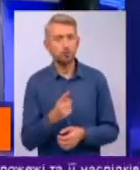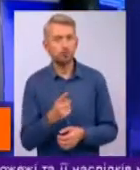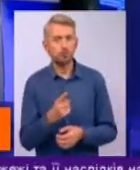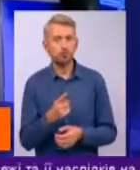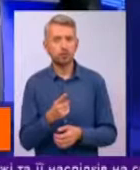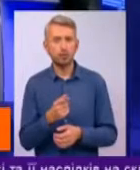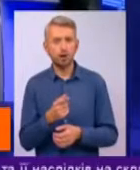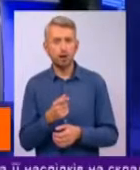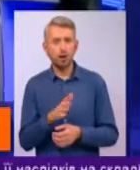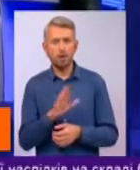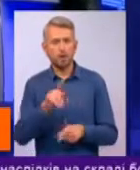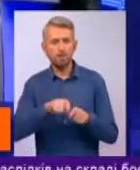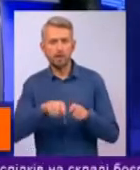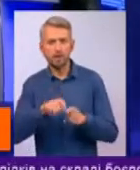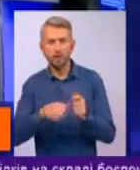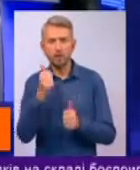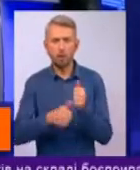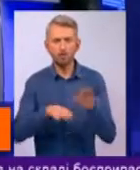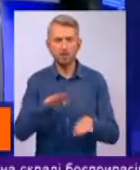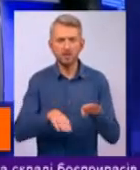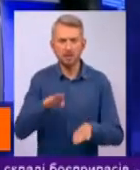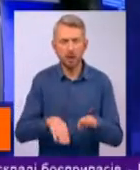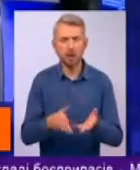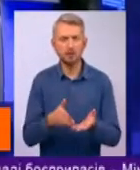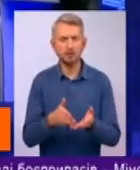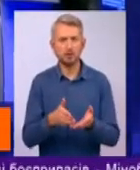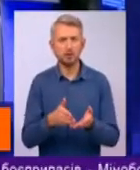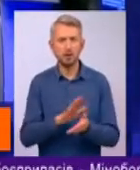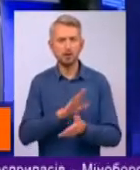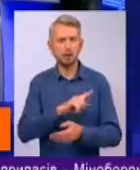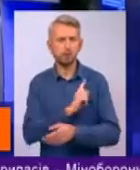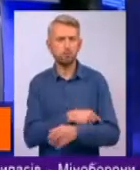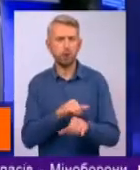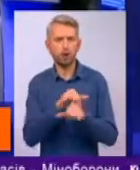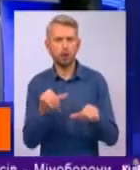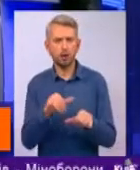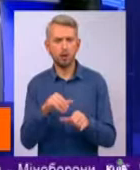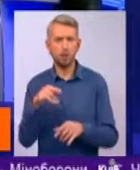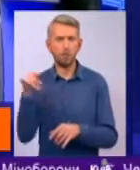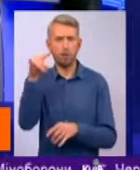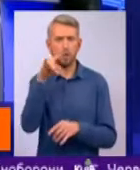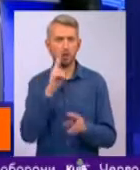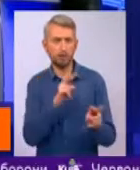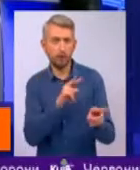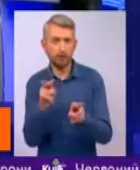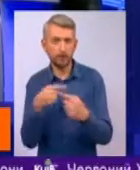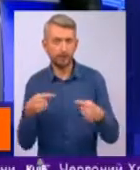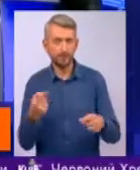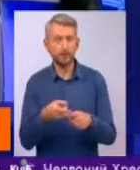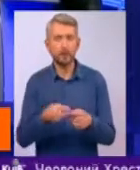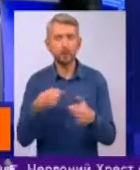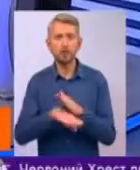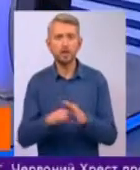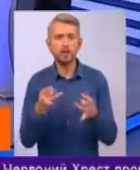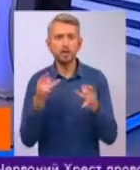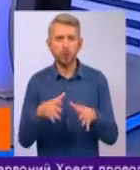декілька ешелонів, не перевіряли там кожний склад, не посилили повітряне спостереження і подібне інше? Це означає, що не просто